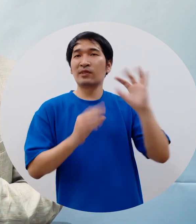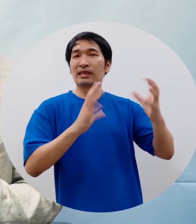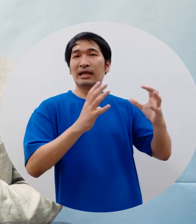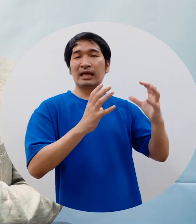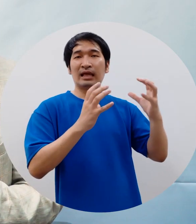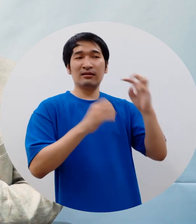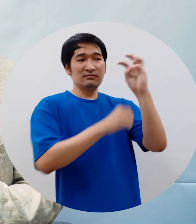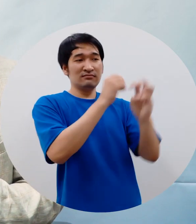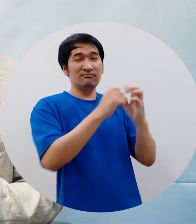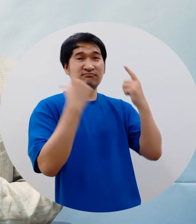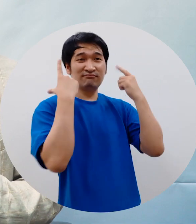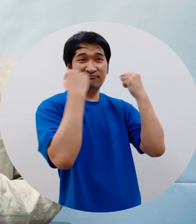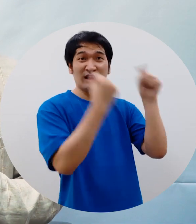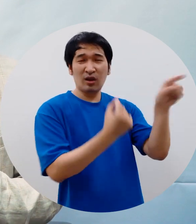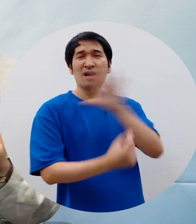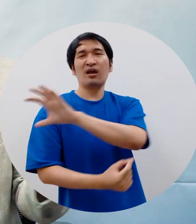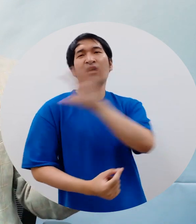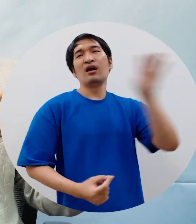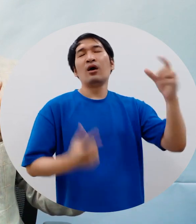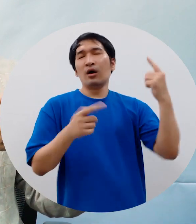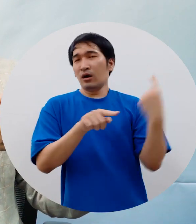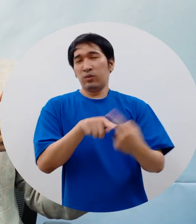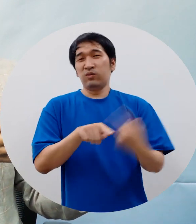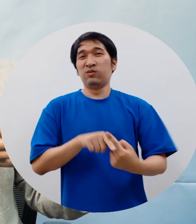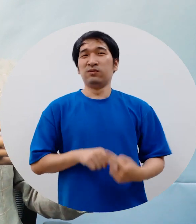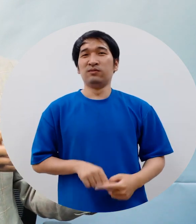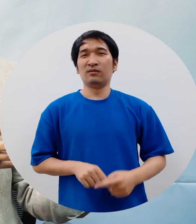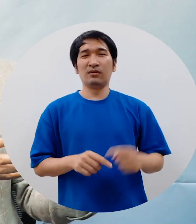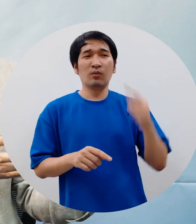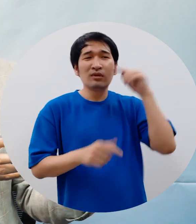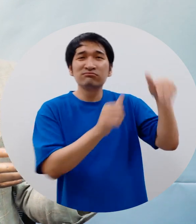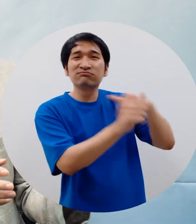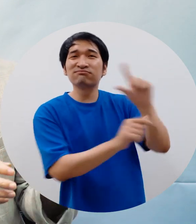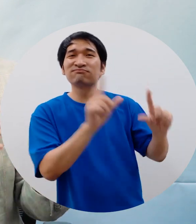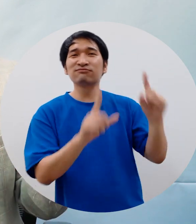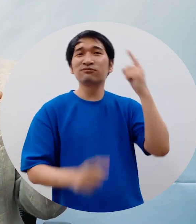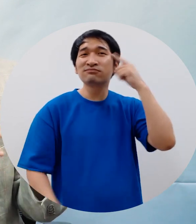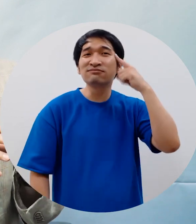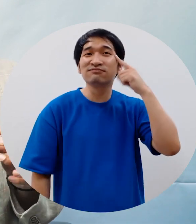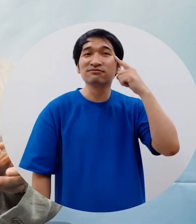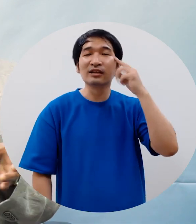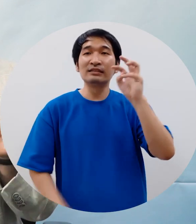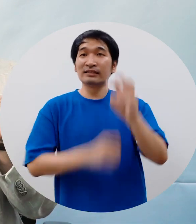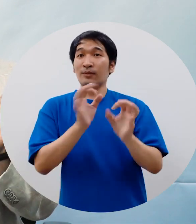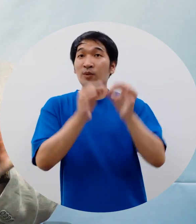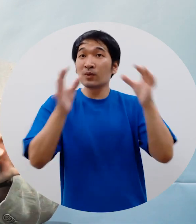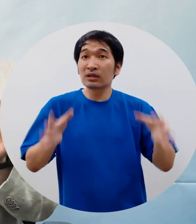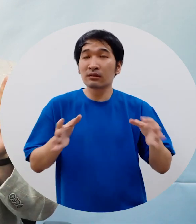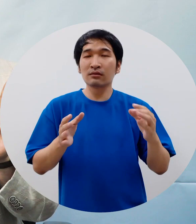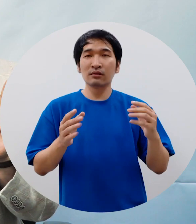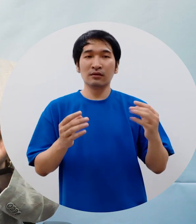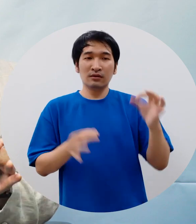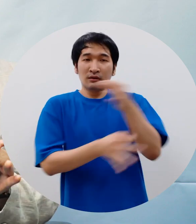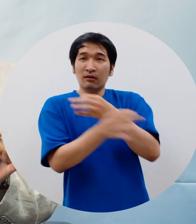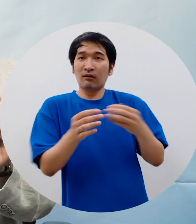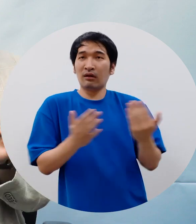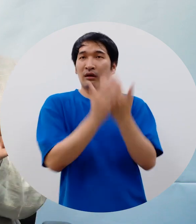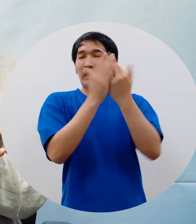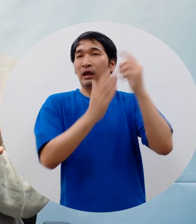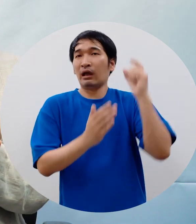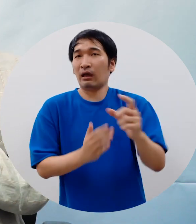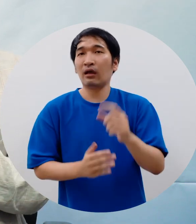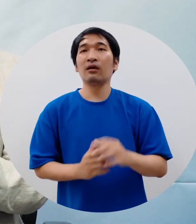30년으로 고스란히 따라갑니다. 일본이 지금 왜 저 모양 조건이 됐냐? 그 잃어버린 30년 동안 저성장,